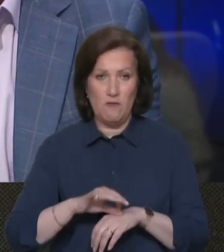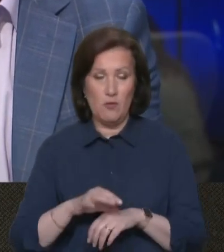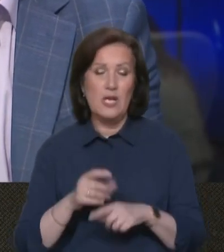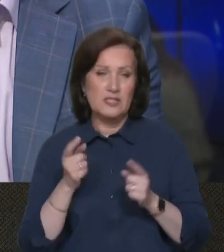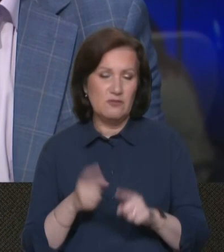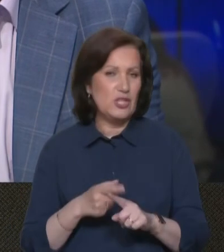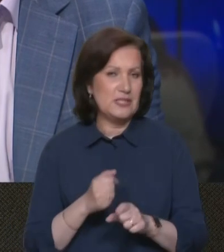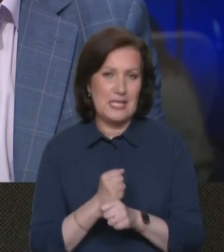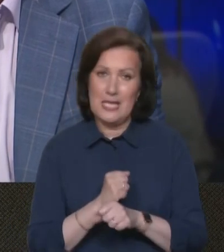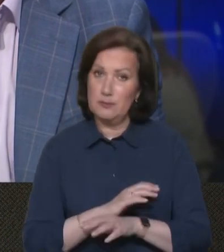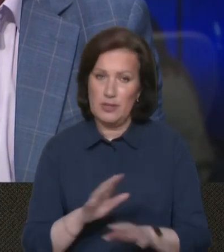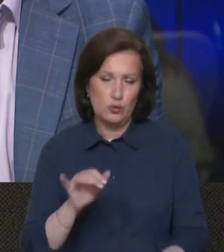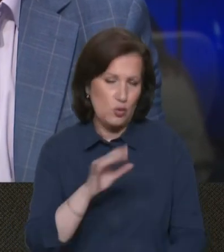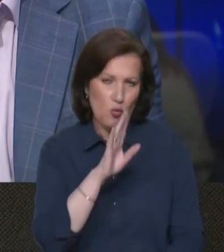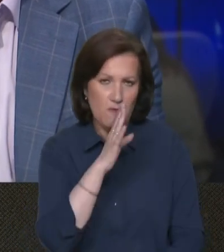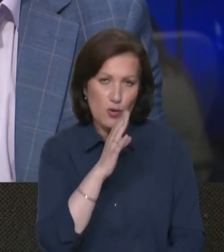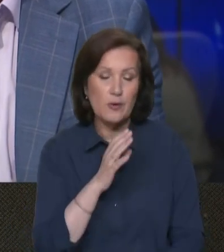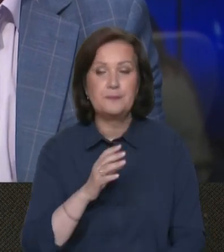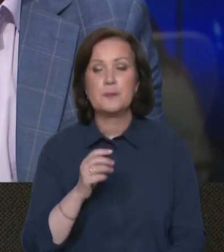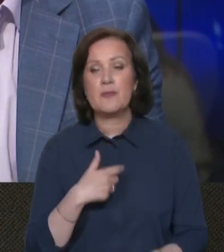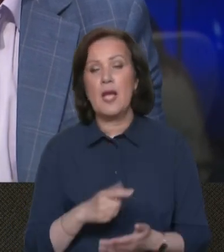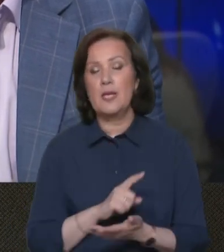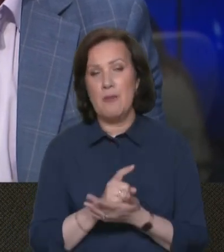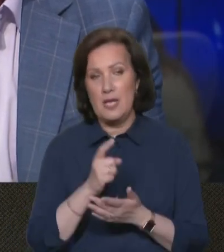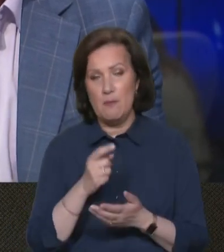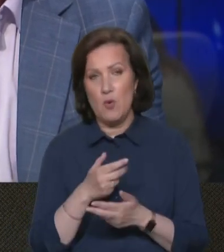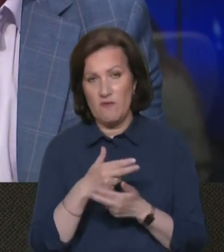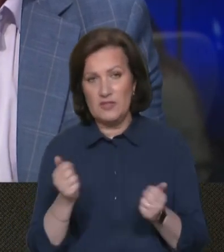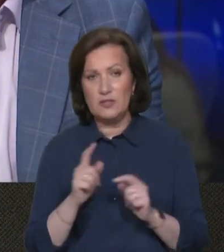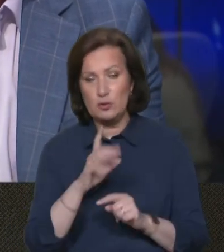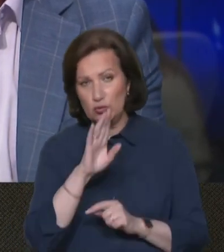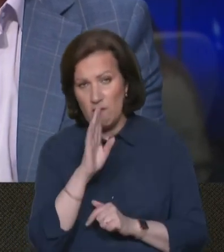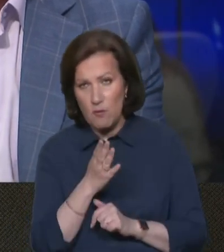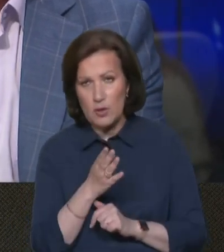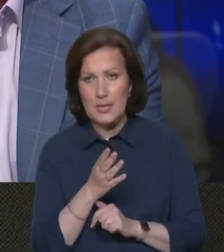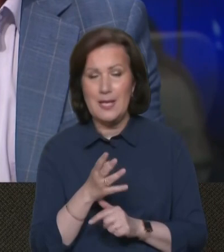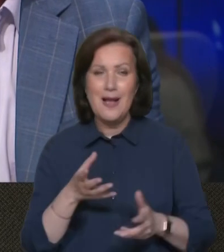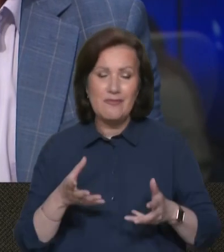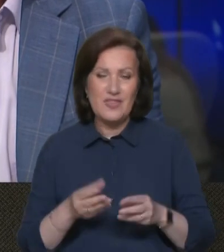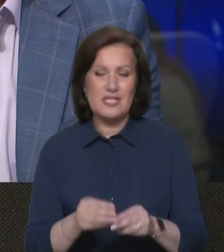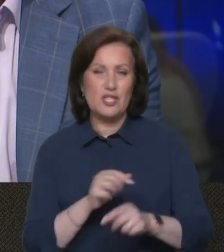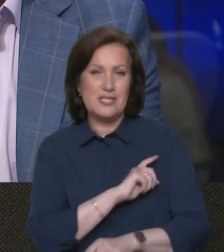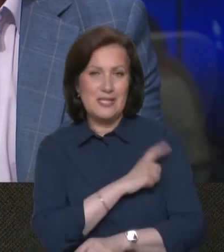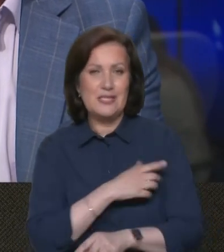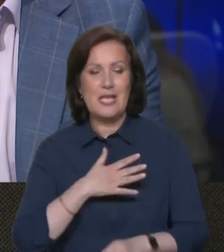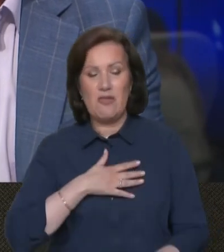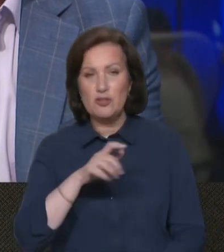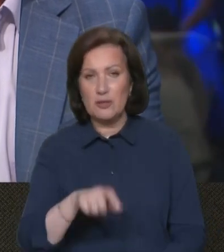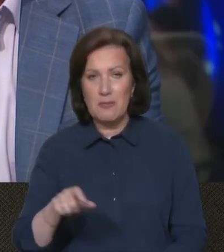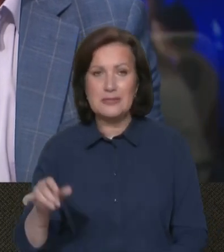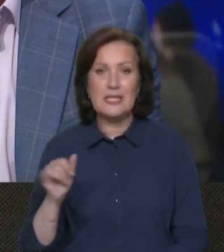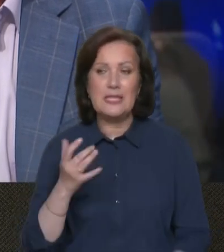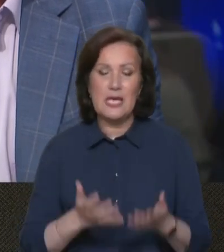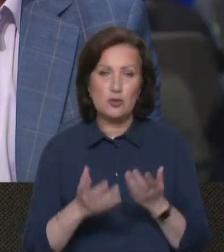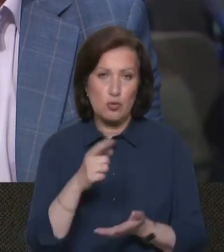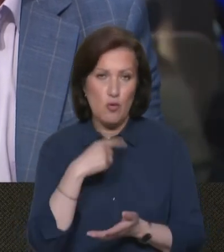не спрацює у ворога. Але також маємо визнати, що ворог тисне ще сильніше на наших мешканців. І